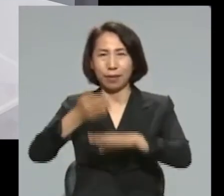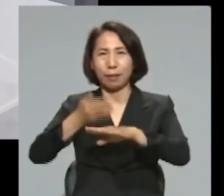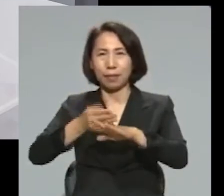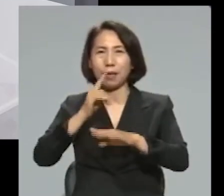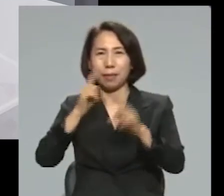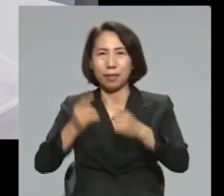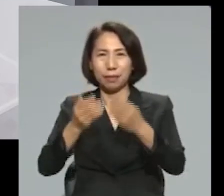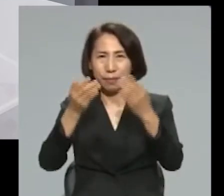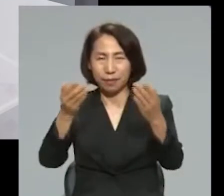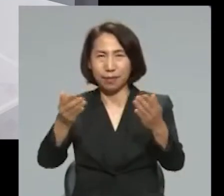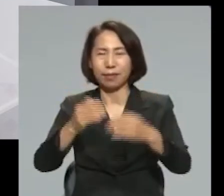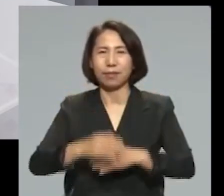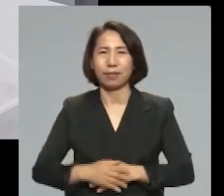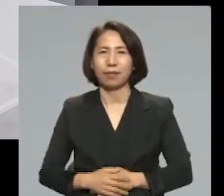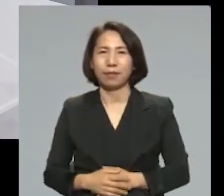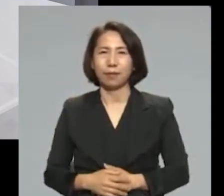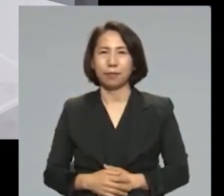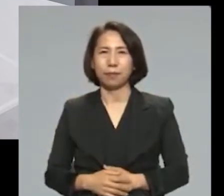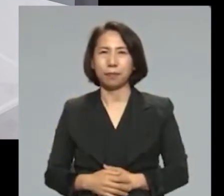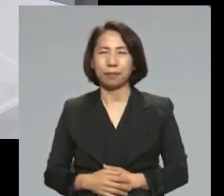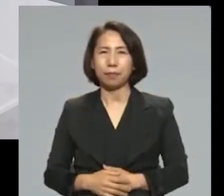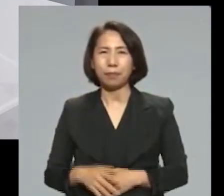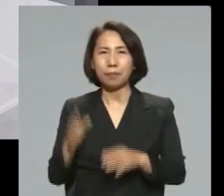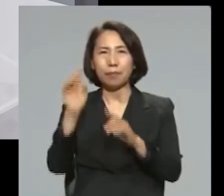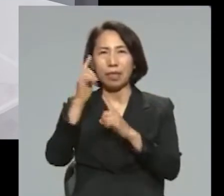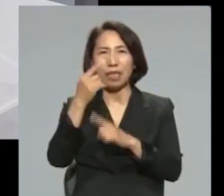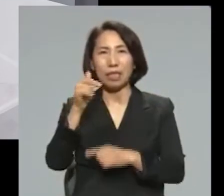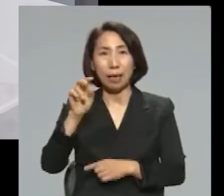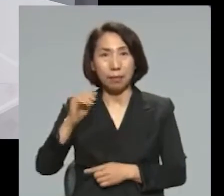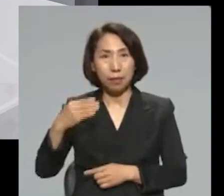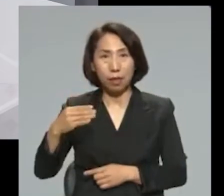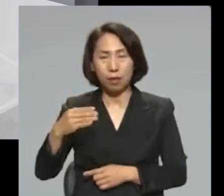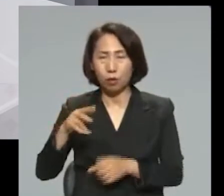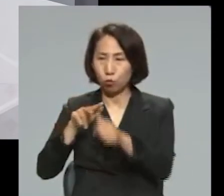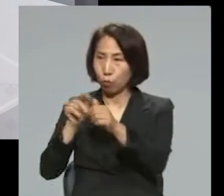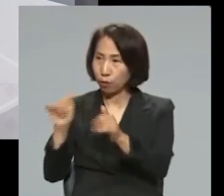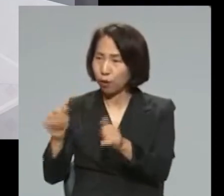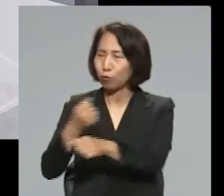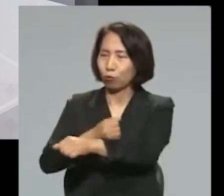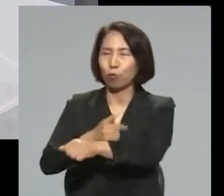감사의 말씀을 드립니다. 이남철 후보자님께서도 수고 많으셨습니다.